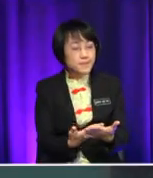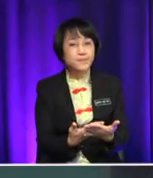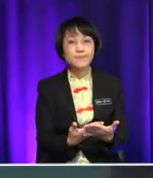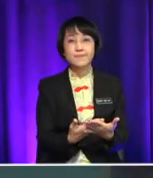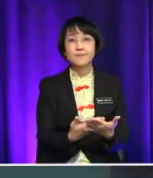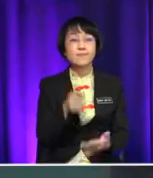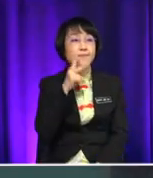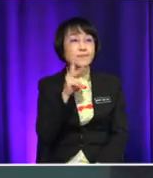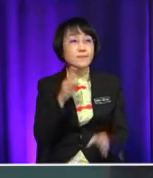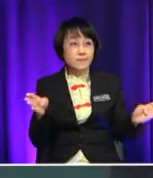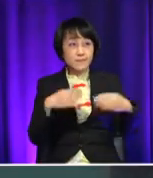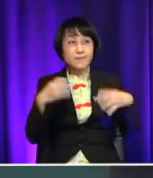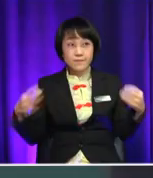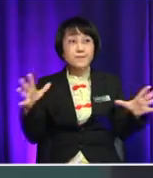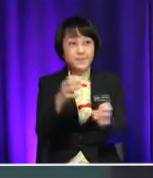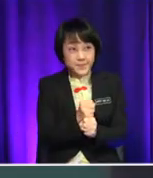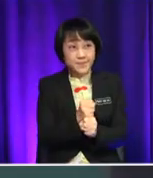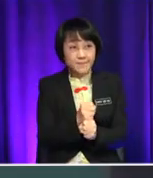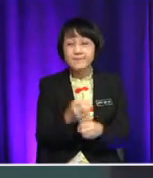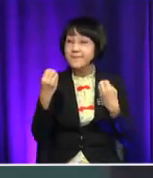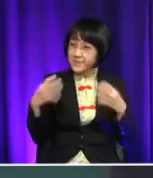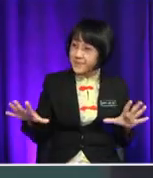itu punya biji ada Dapatkah